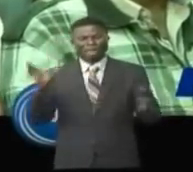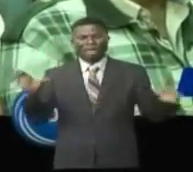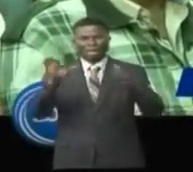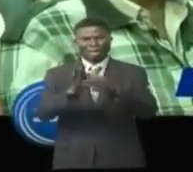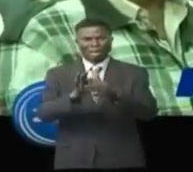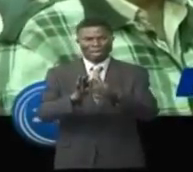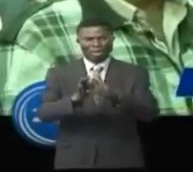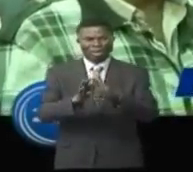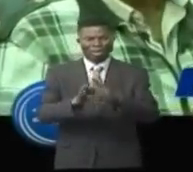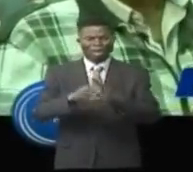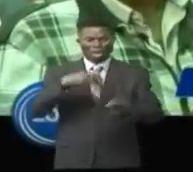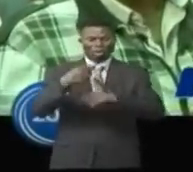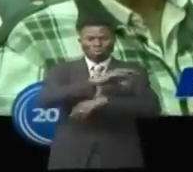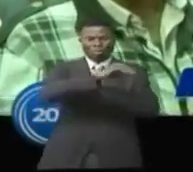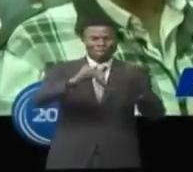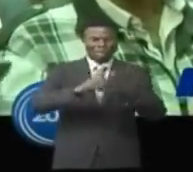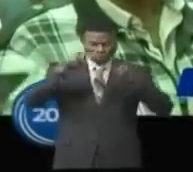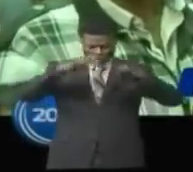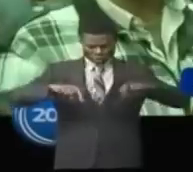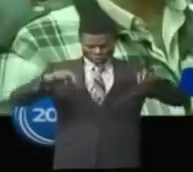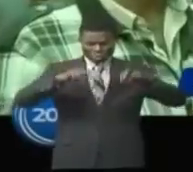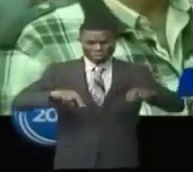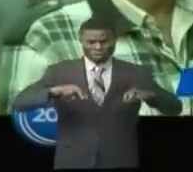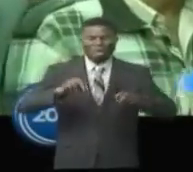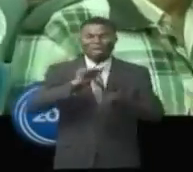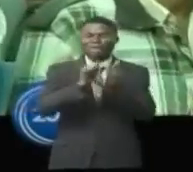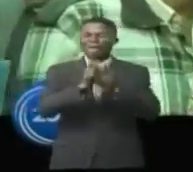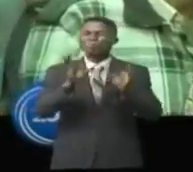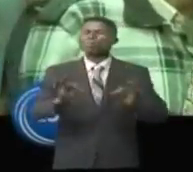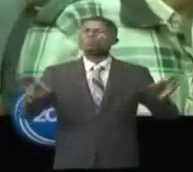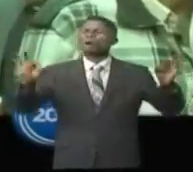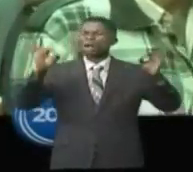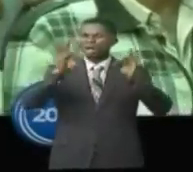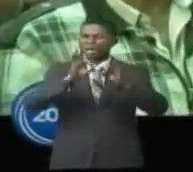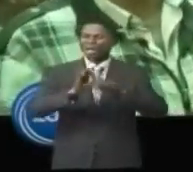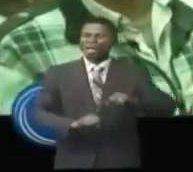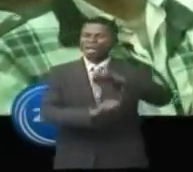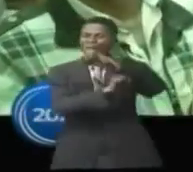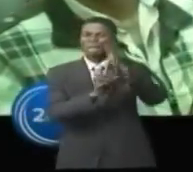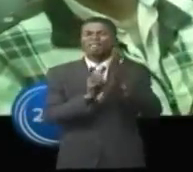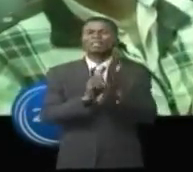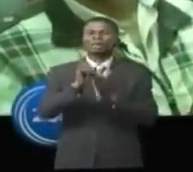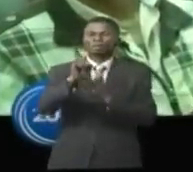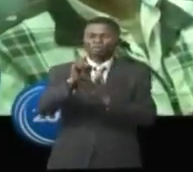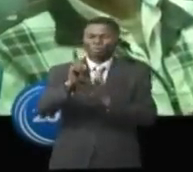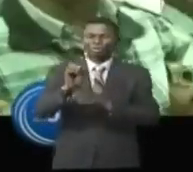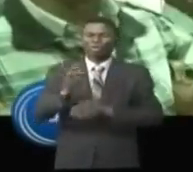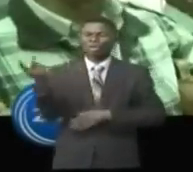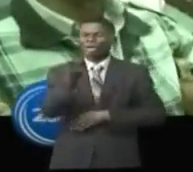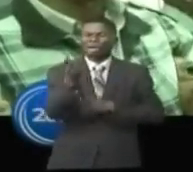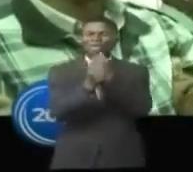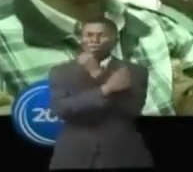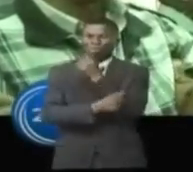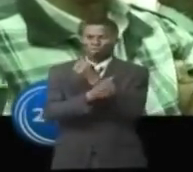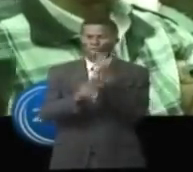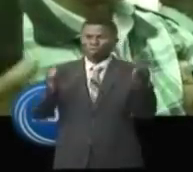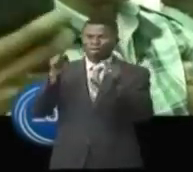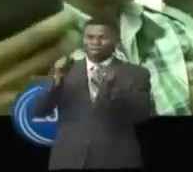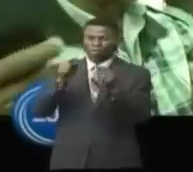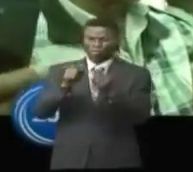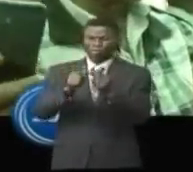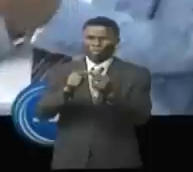commencer un centre de recherche où des grandes questions qui vont favoriser le développement de nos pays va vraiment